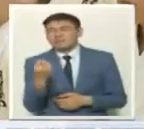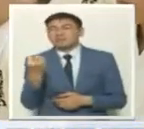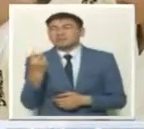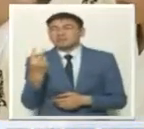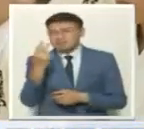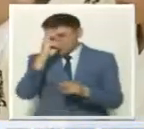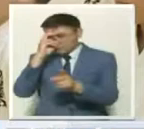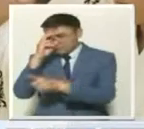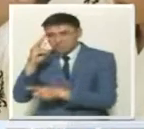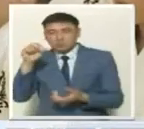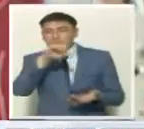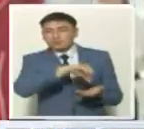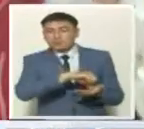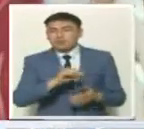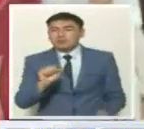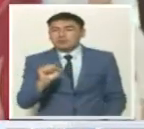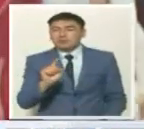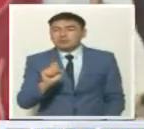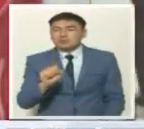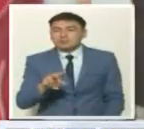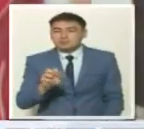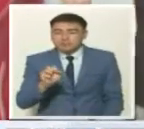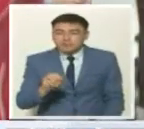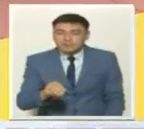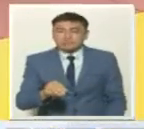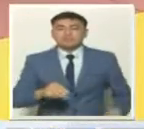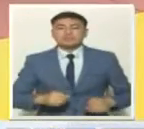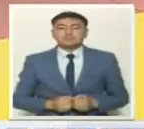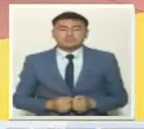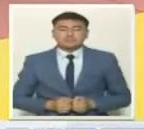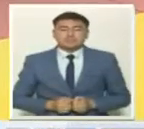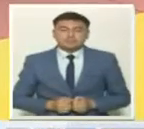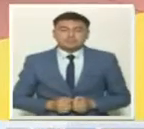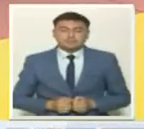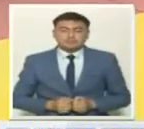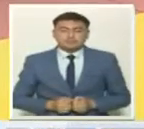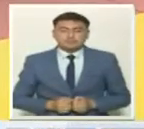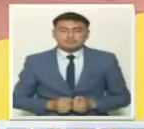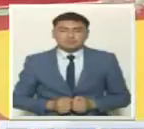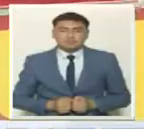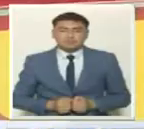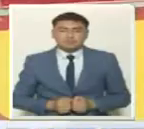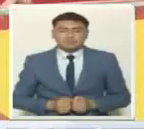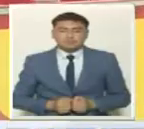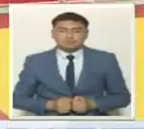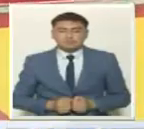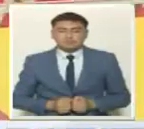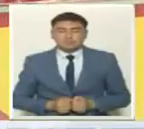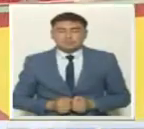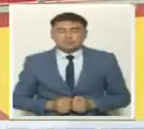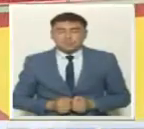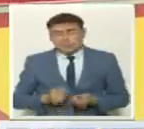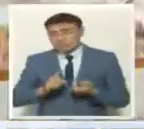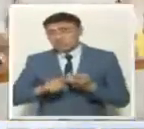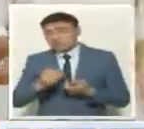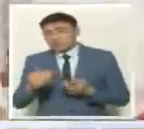стран. Азамат Жолдызбай был и спортсменом, и тренером в континентальных соревнованиях среди взрослых. На татами он провел 3 боя в весовой